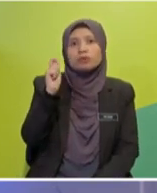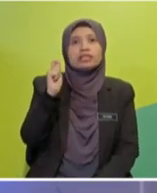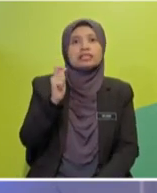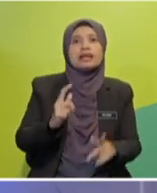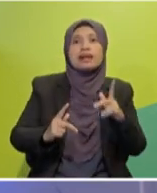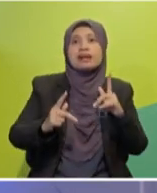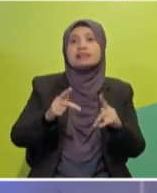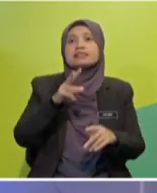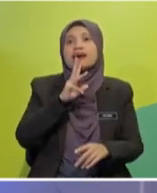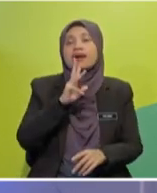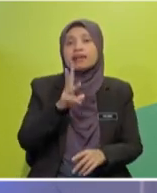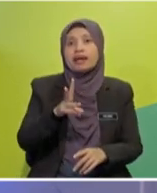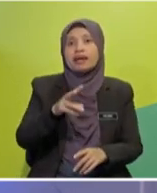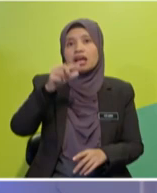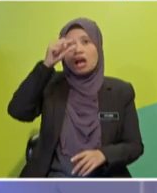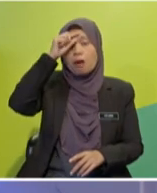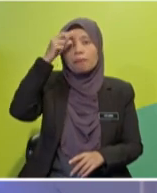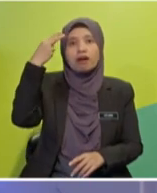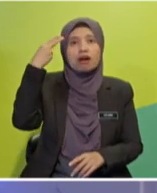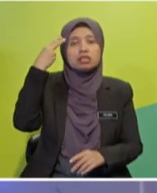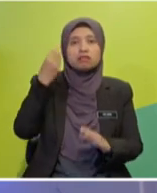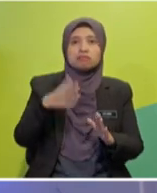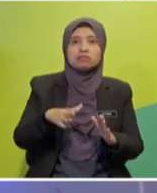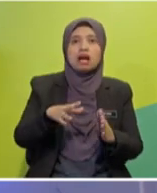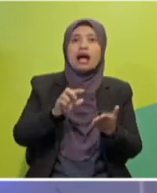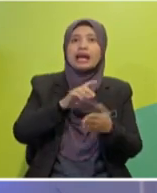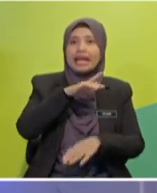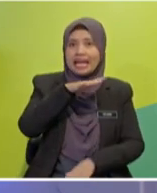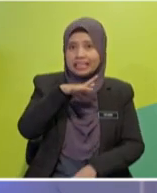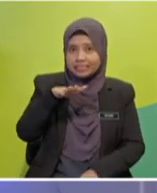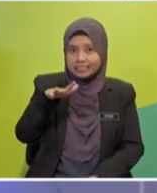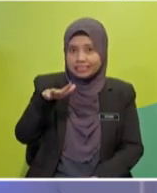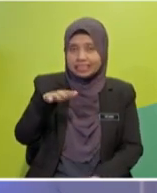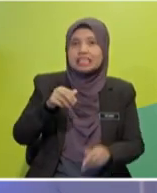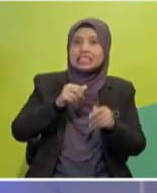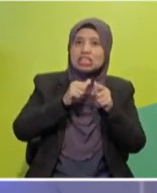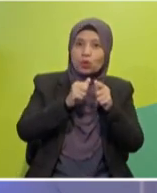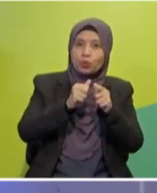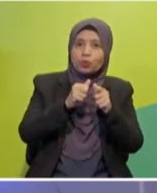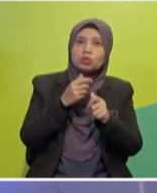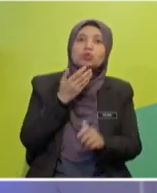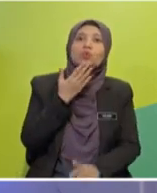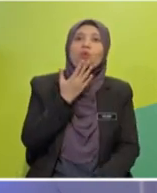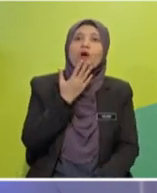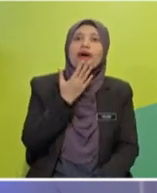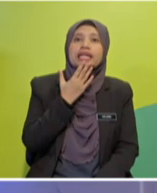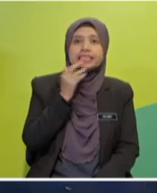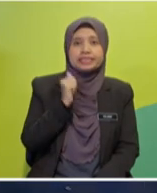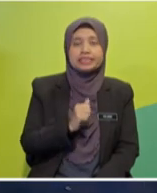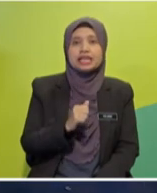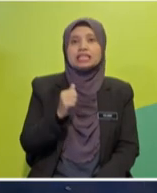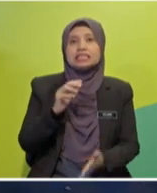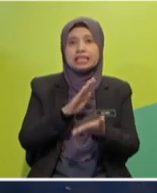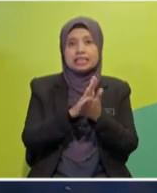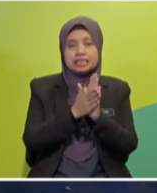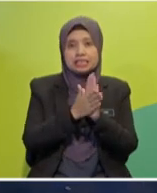kenderaan air. Abang Hanif kita dah mengeja. K-E-N, ken, mengeja mengikut warna. Warna cikgu. Marker yang